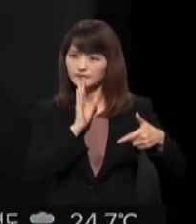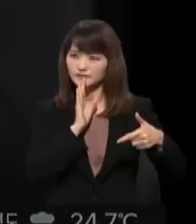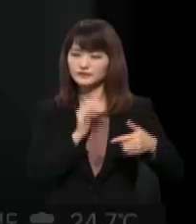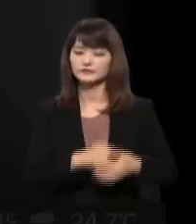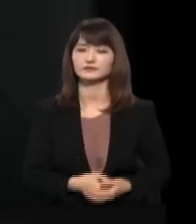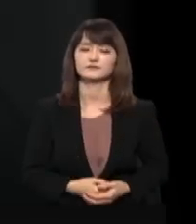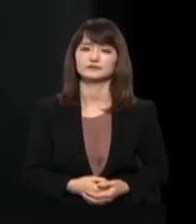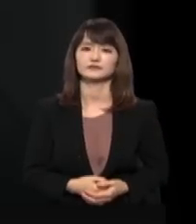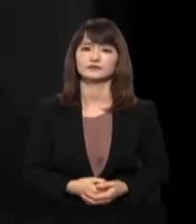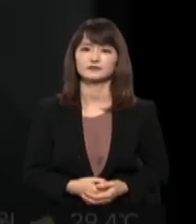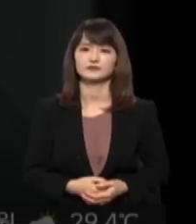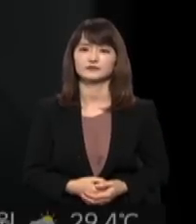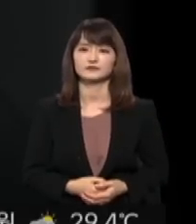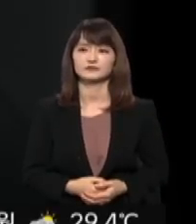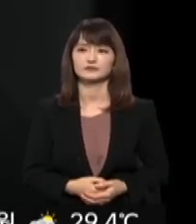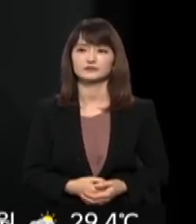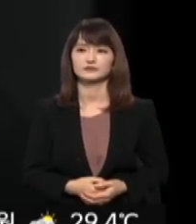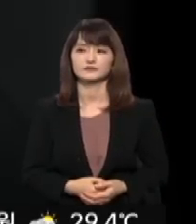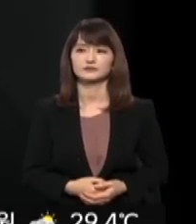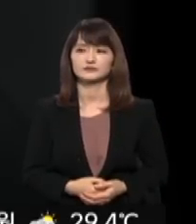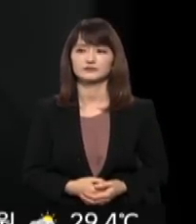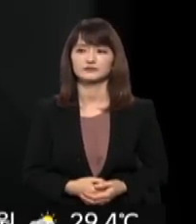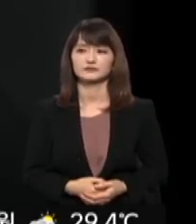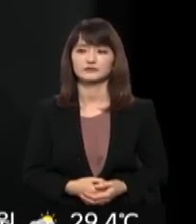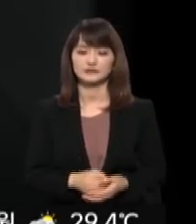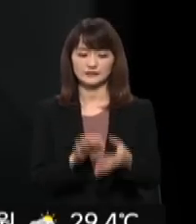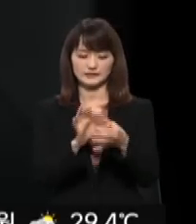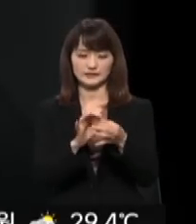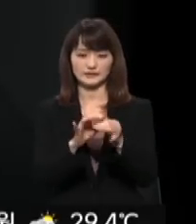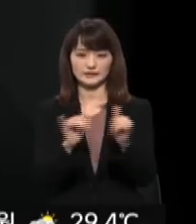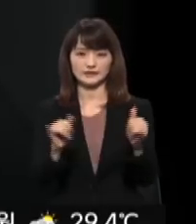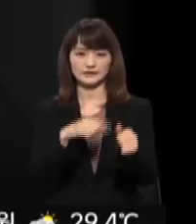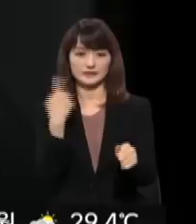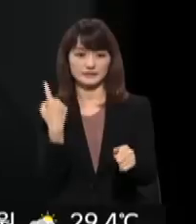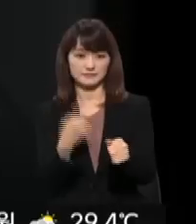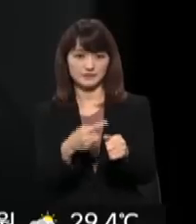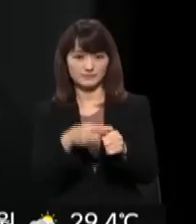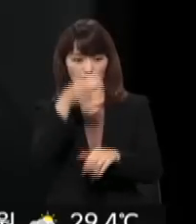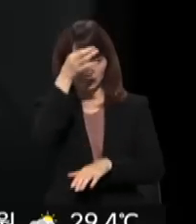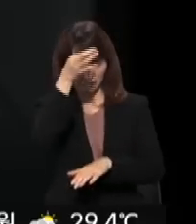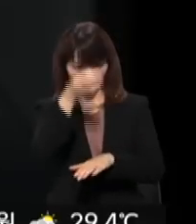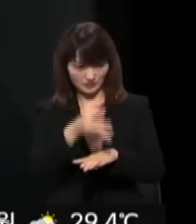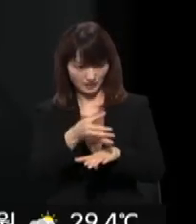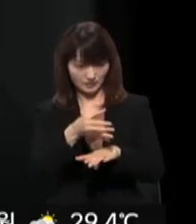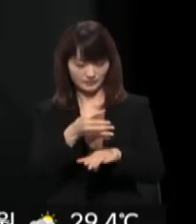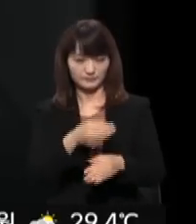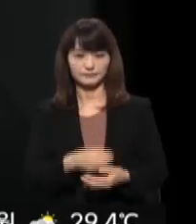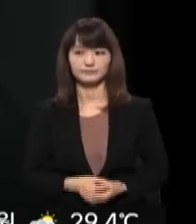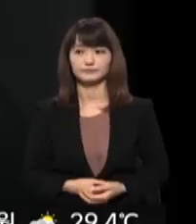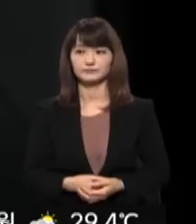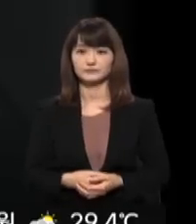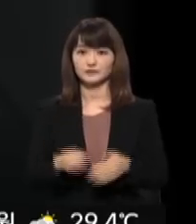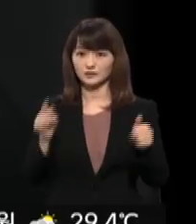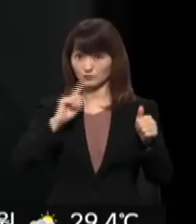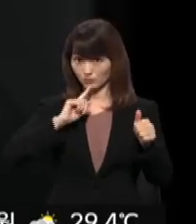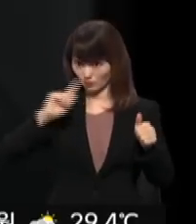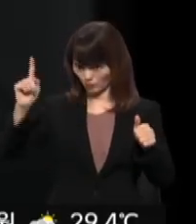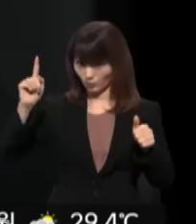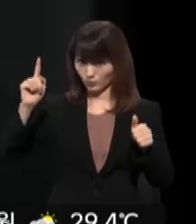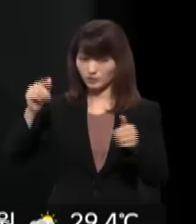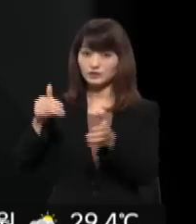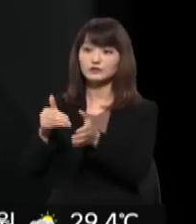당사자에게 이익을 지적하고 정치적으로 비판하고 사과하라 이런 정도의 대응을 하는게 맞지 이거는 이제 고소를 해놓고